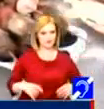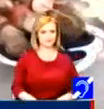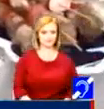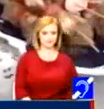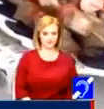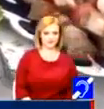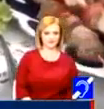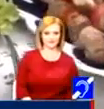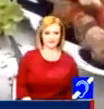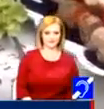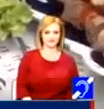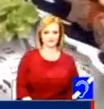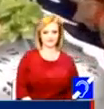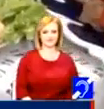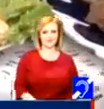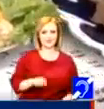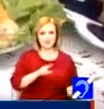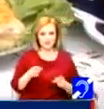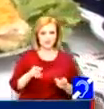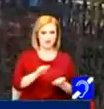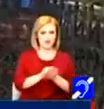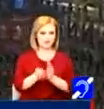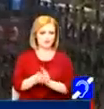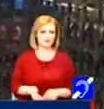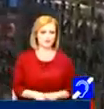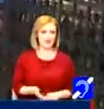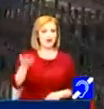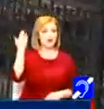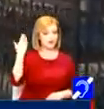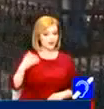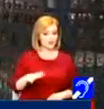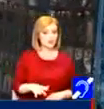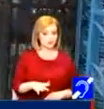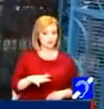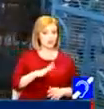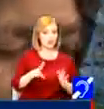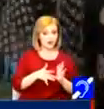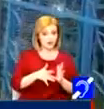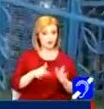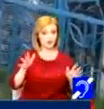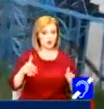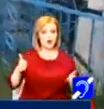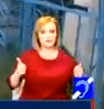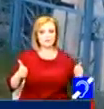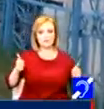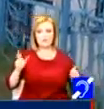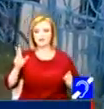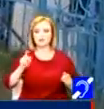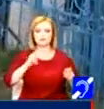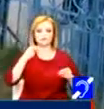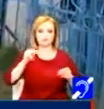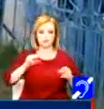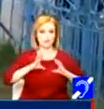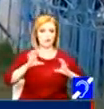spune, la blinăi, șașlice, cocletă. Dacă în alți ani romii din Soroca se întreceau la pomeni care de care mai scumpe, în